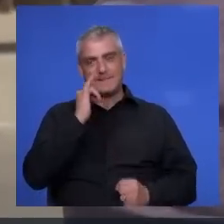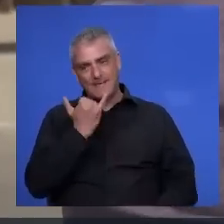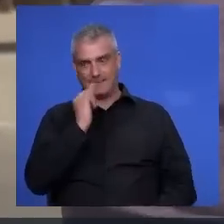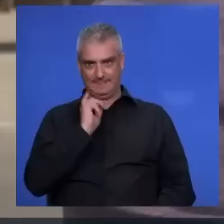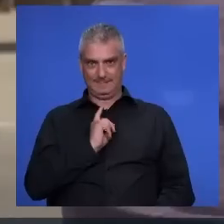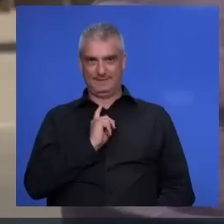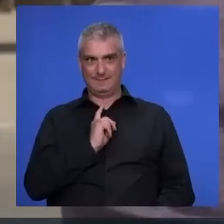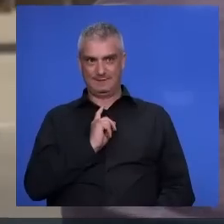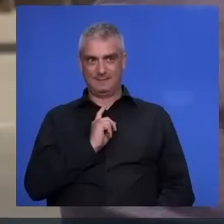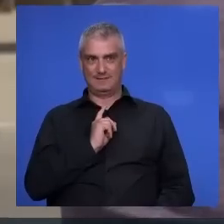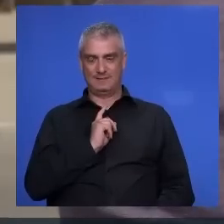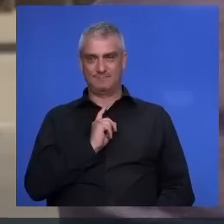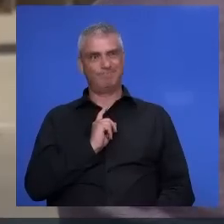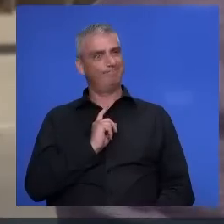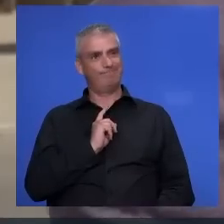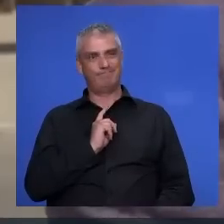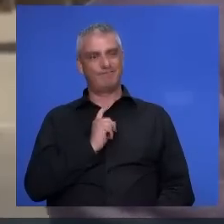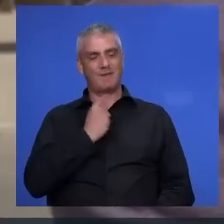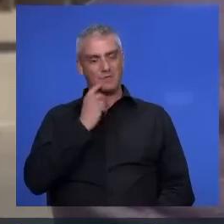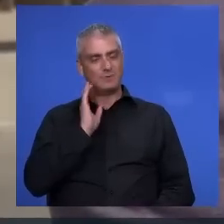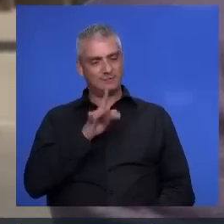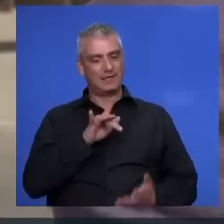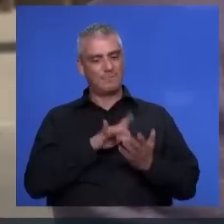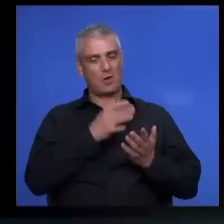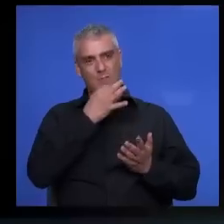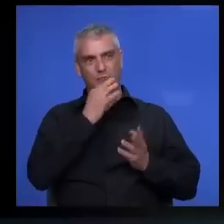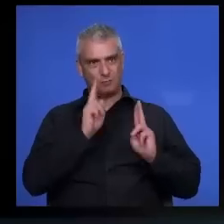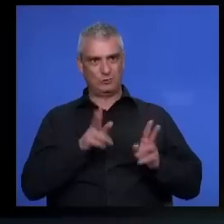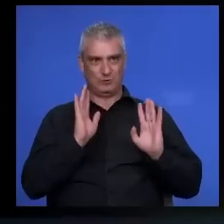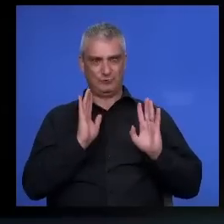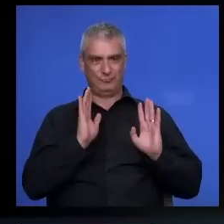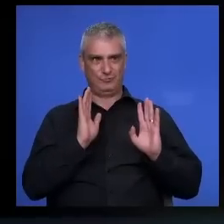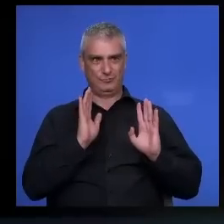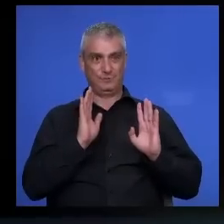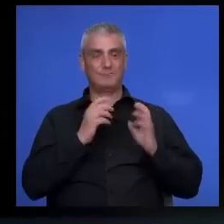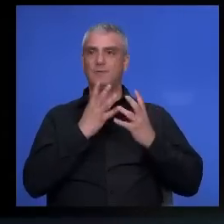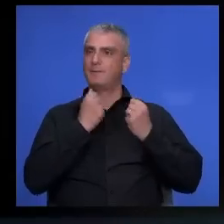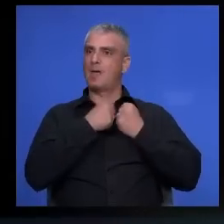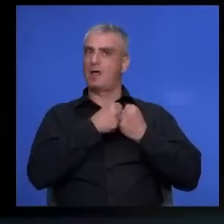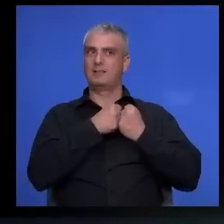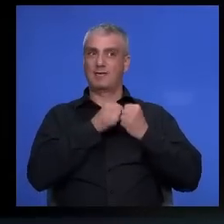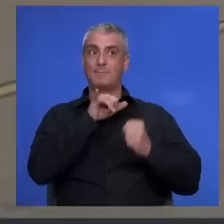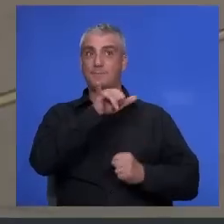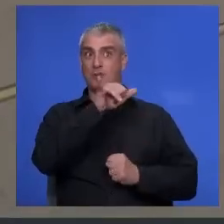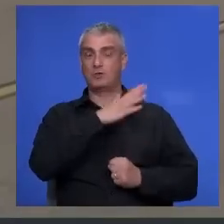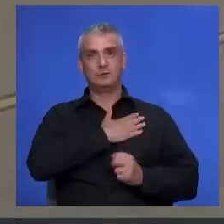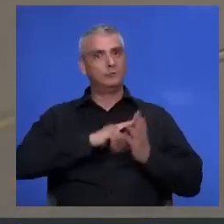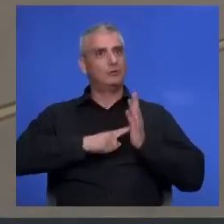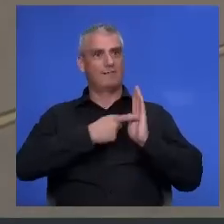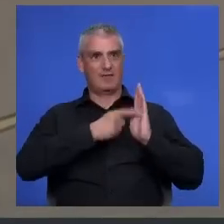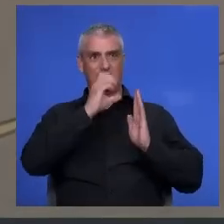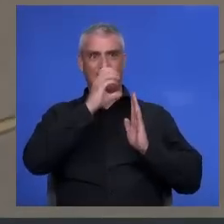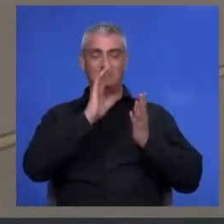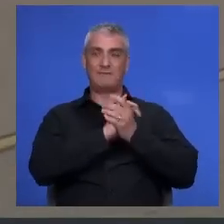yes, but I would say there's work that we could do to improve it. אתגרים רבים יש למטוס השאפתני שקריס